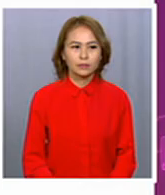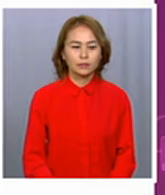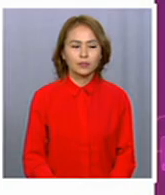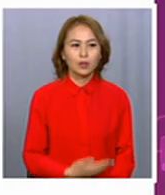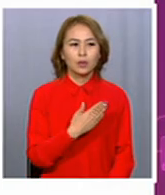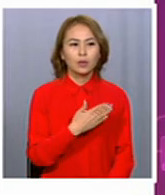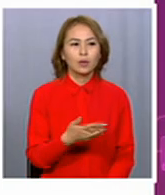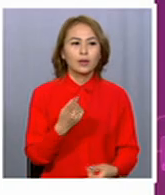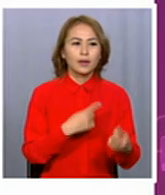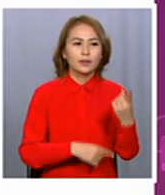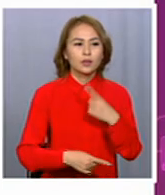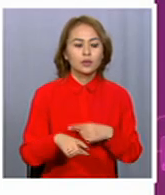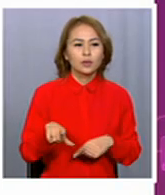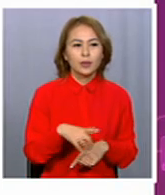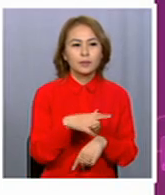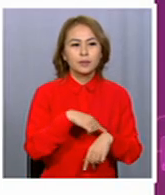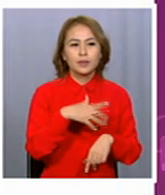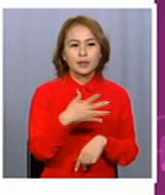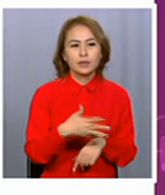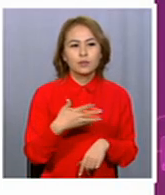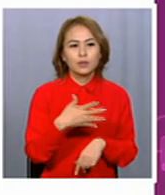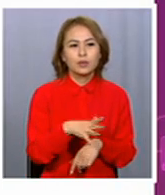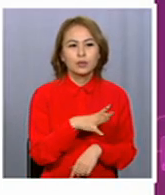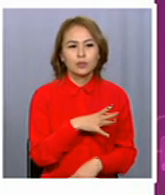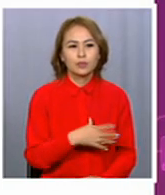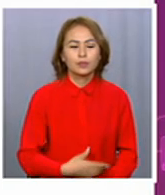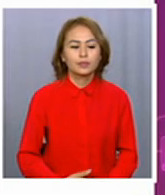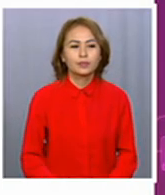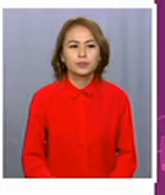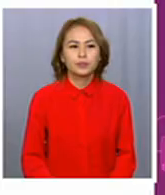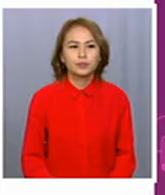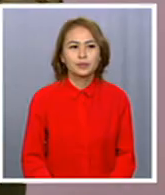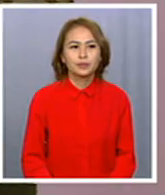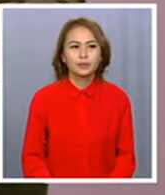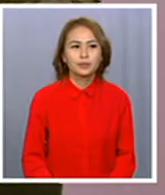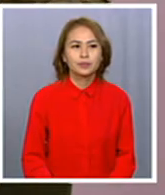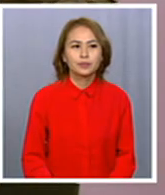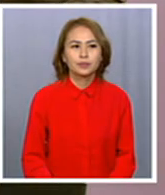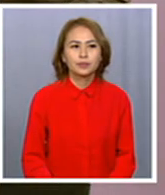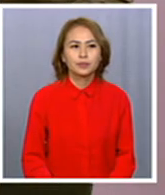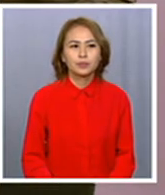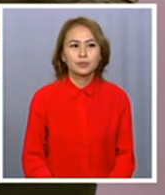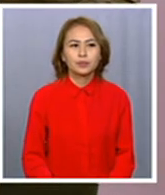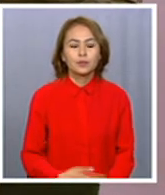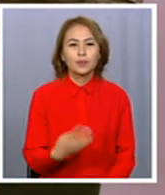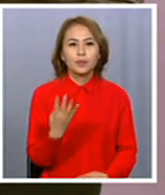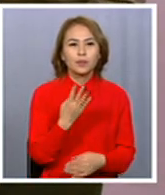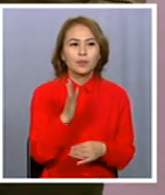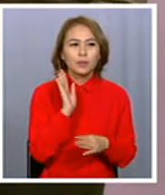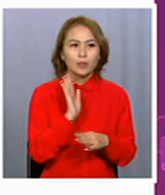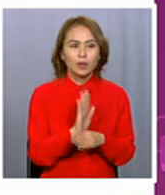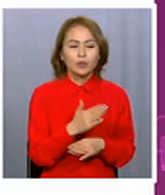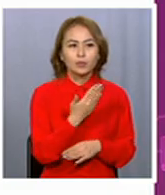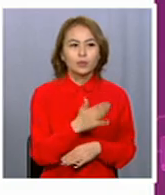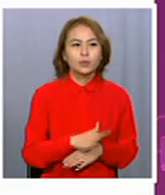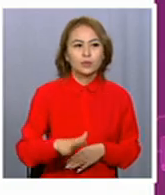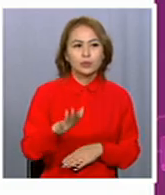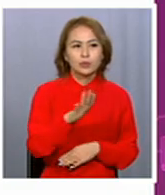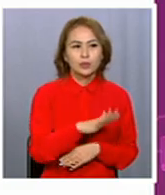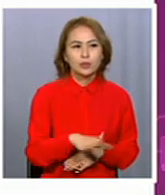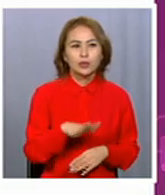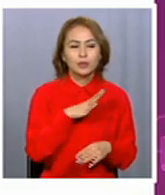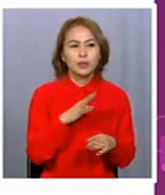Жауабы ол қайтар жолға 5 сағат уақыт жұмсаған. Төртінші тапсырма. Сол жағындағы